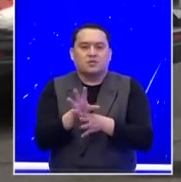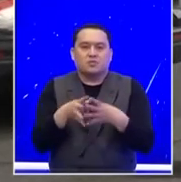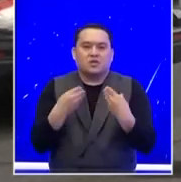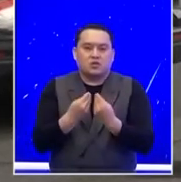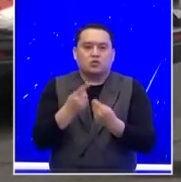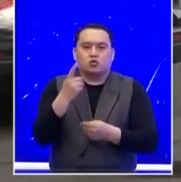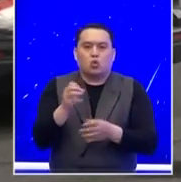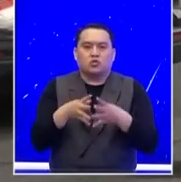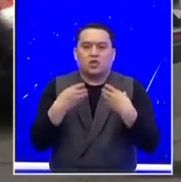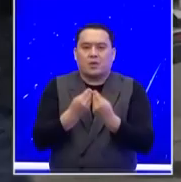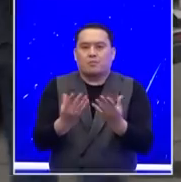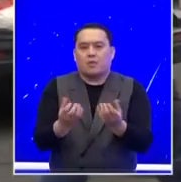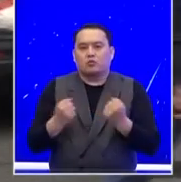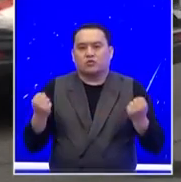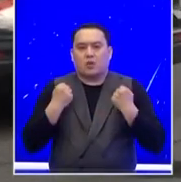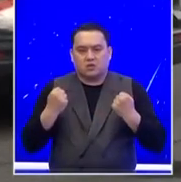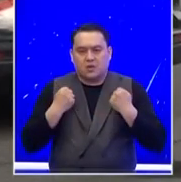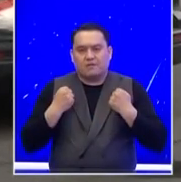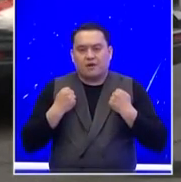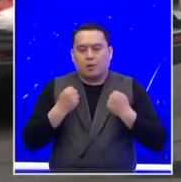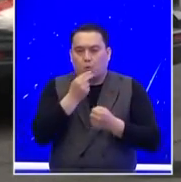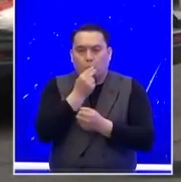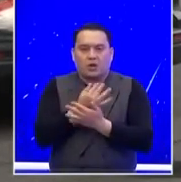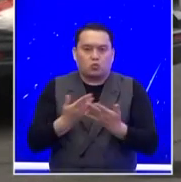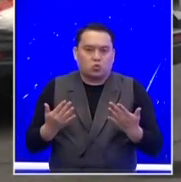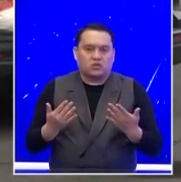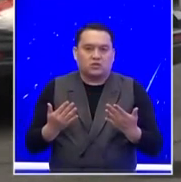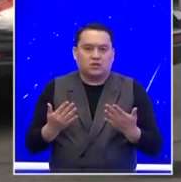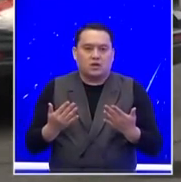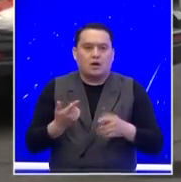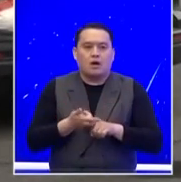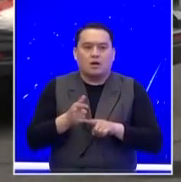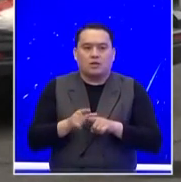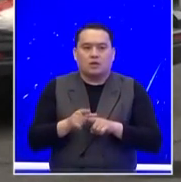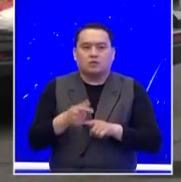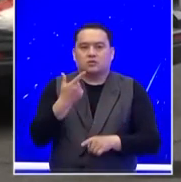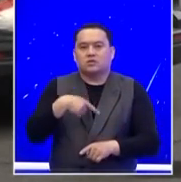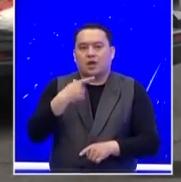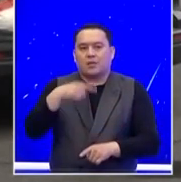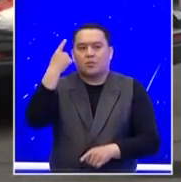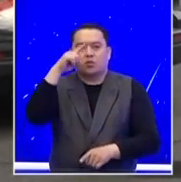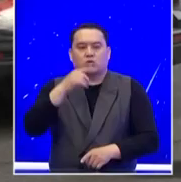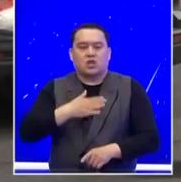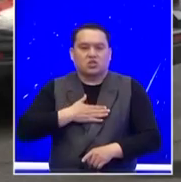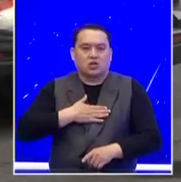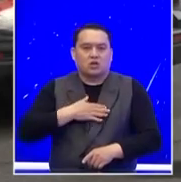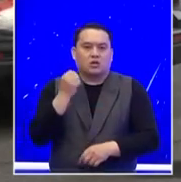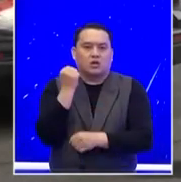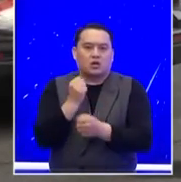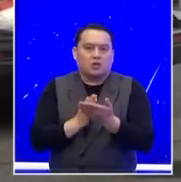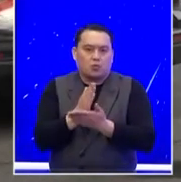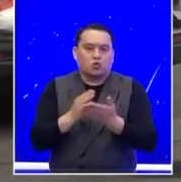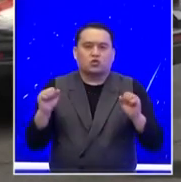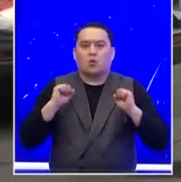семей получат от имени спортсменов продукты питания. Это вот по собственной инициативе наши работники